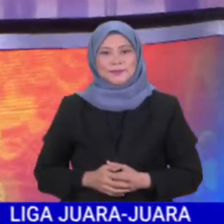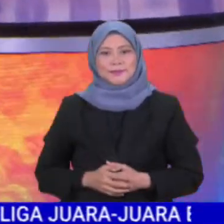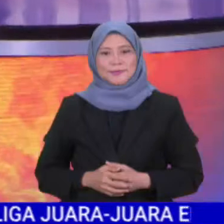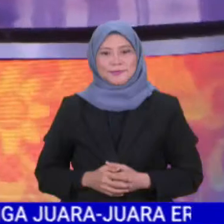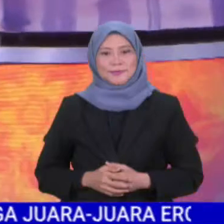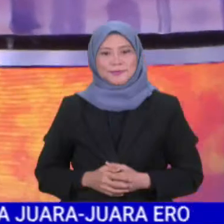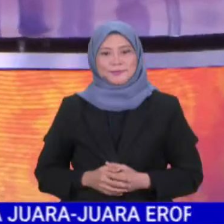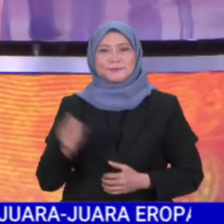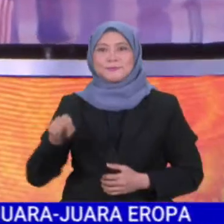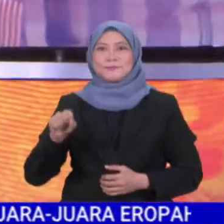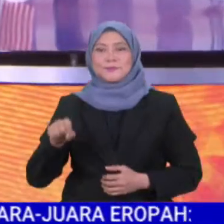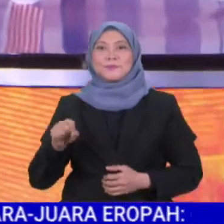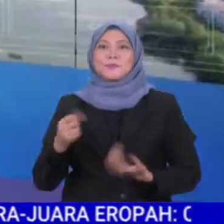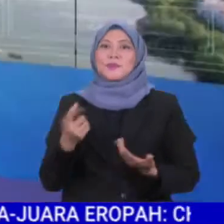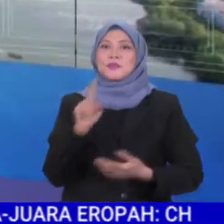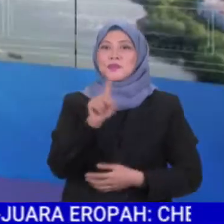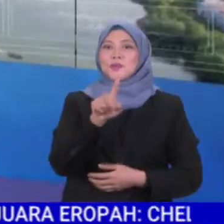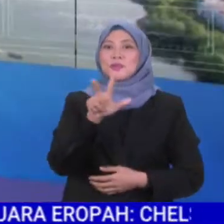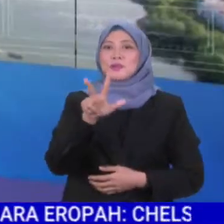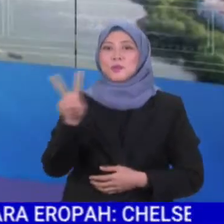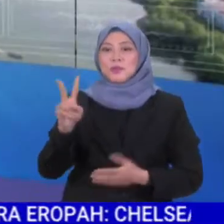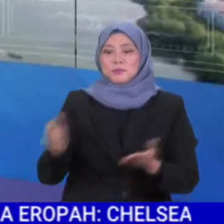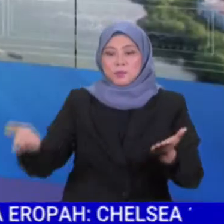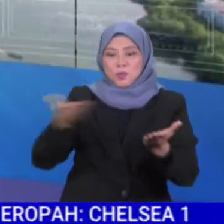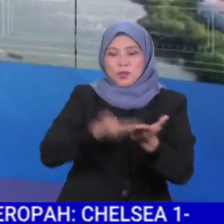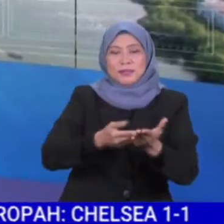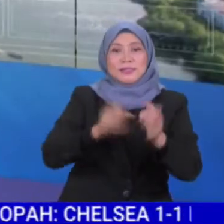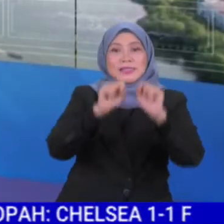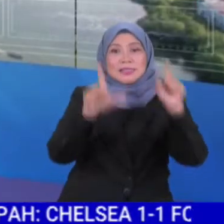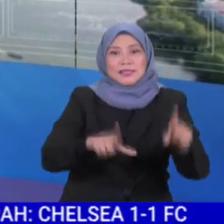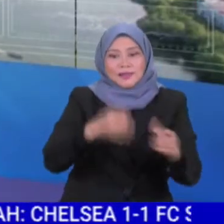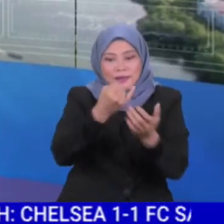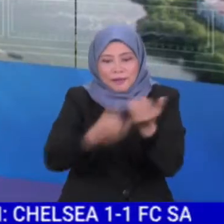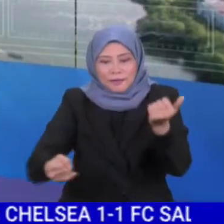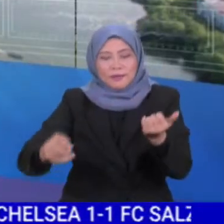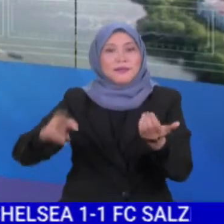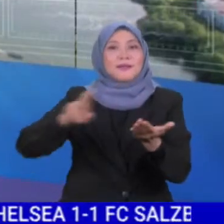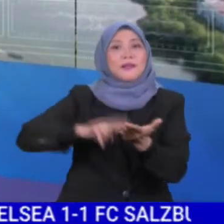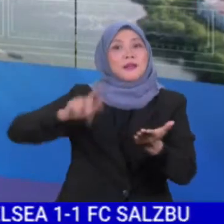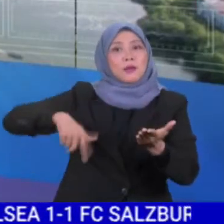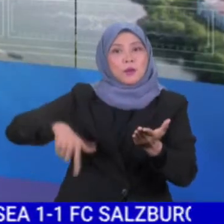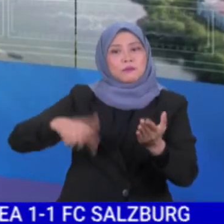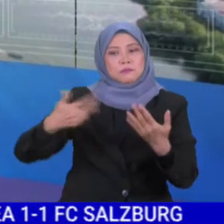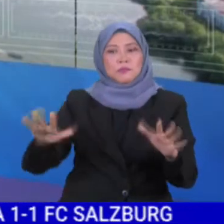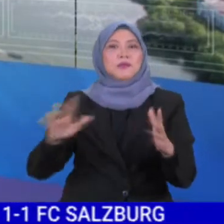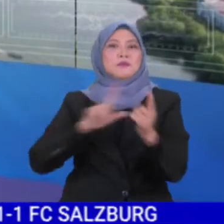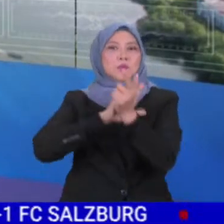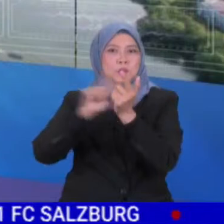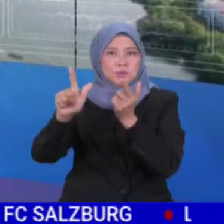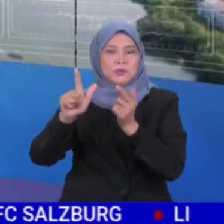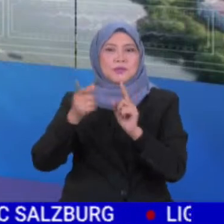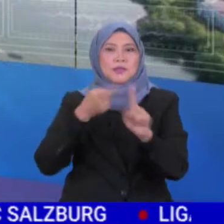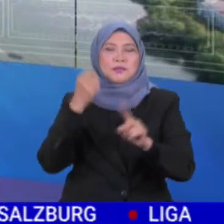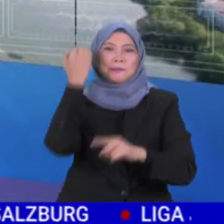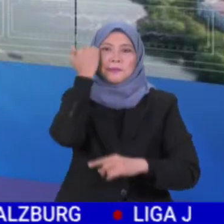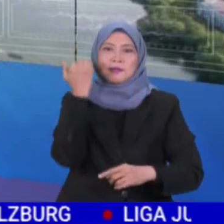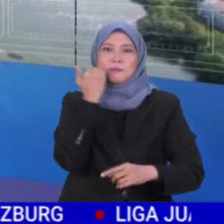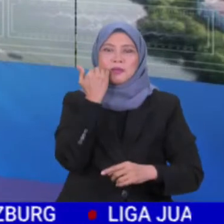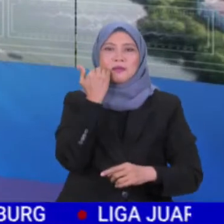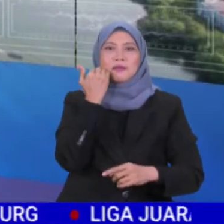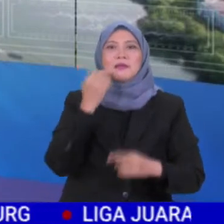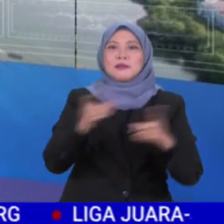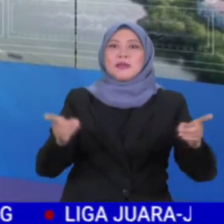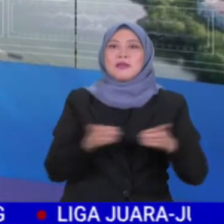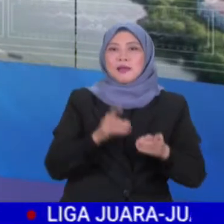Silakan. Ya, Atika. Sebanyak 132 permohonan sijil lahir daftar lewat diluluskan melalui program mahkamah bergerak di daerah